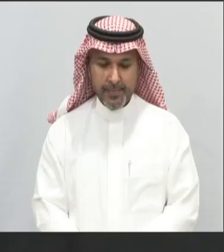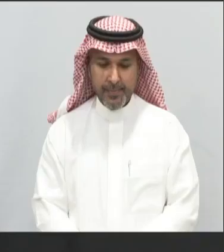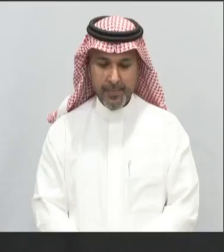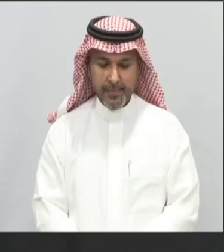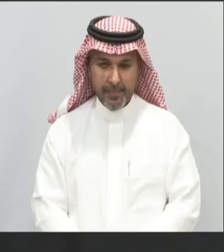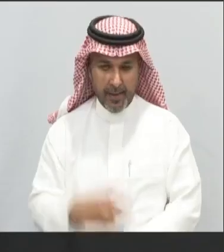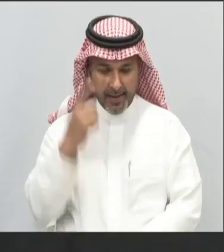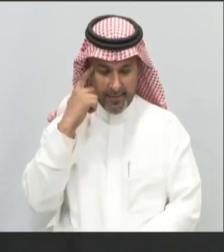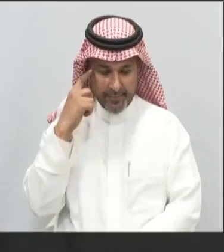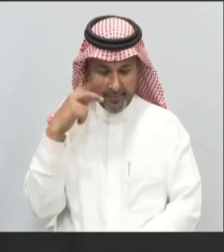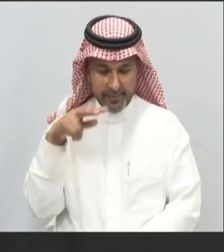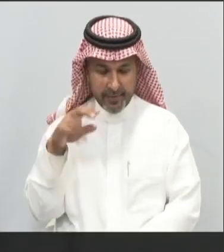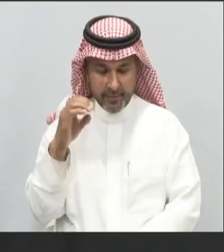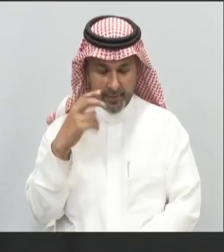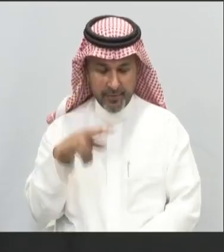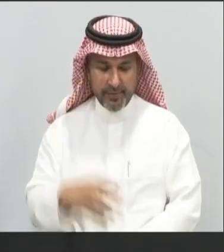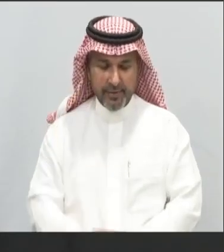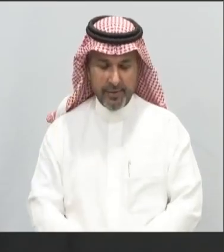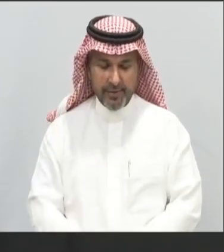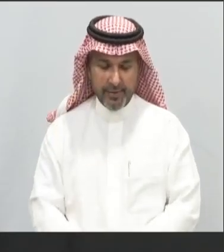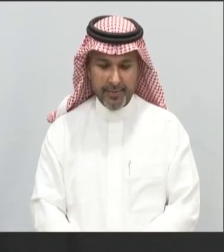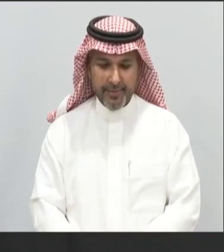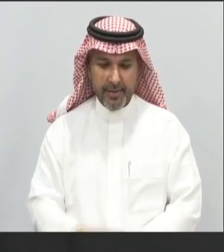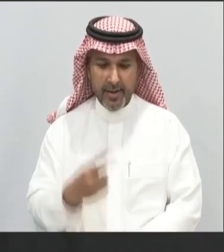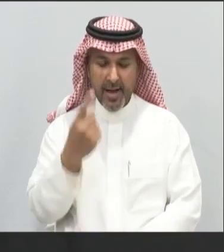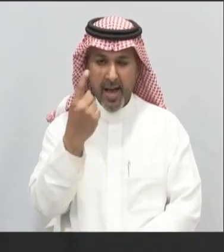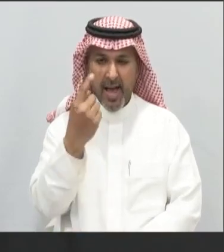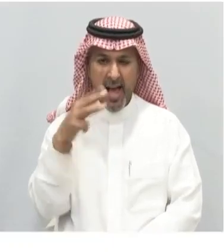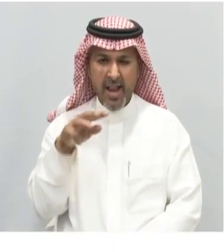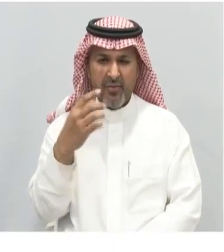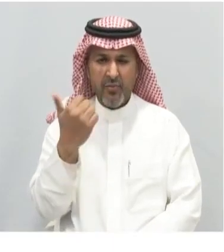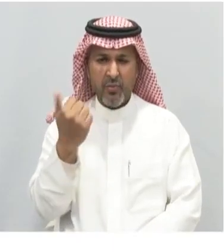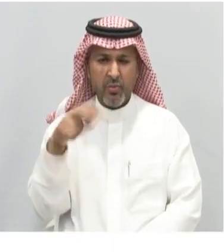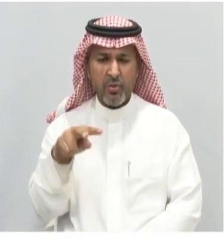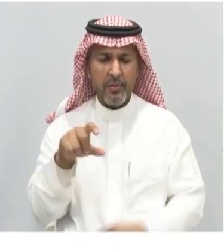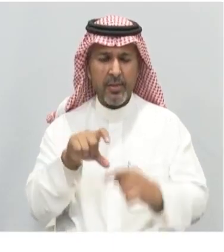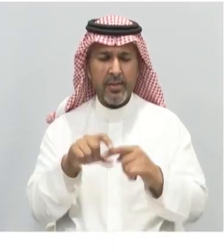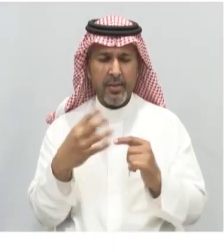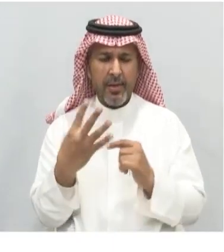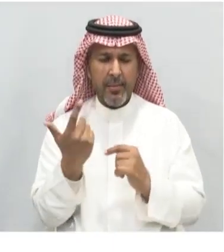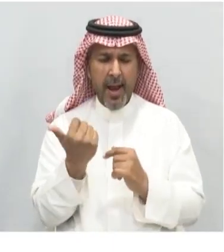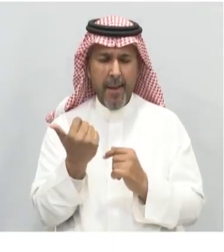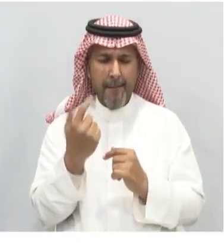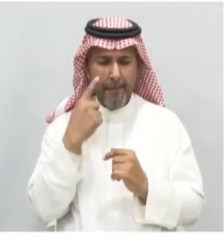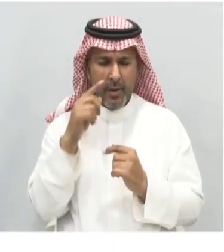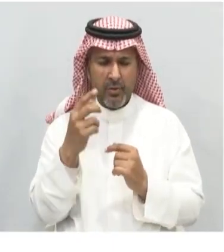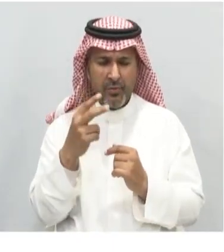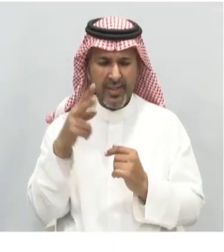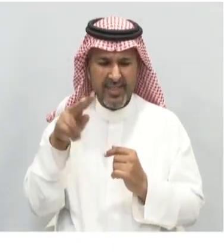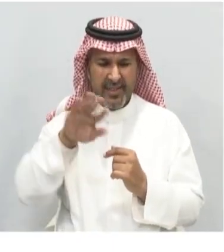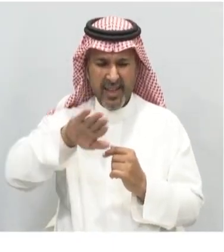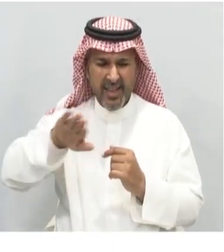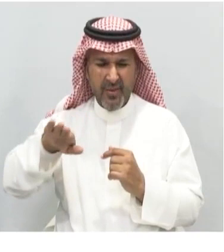ha مبدعين وصلتوا الاجابه بارك الله فيكم اذا 1600 ت 4 نبدا بماذا نبدا بالحقيقه